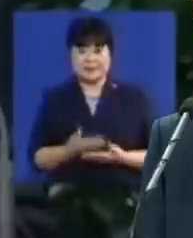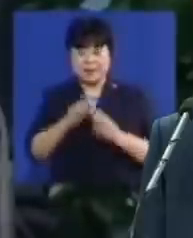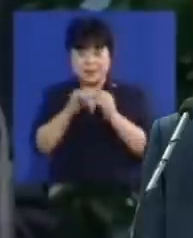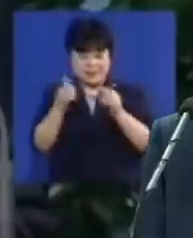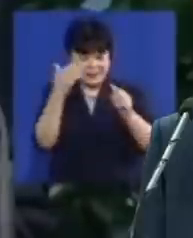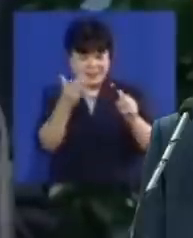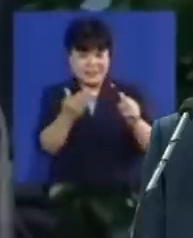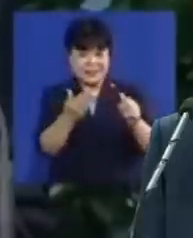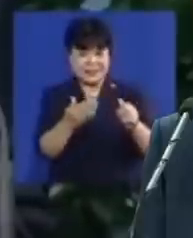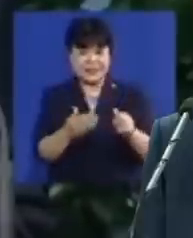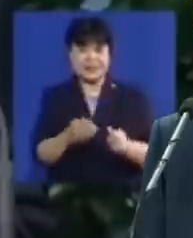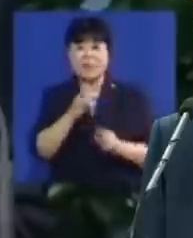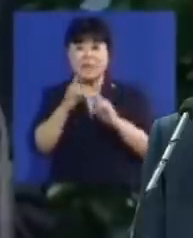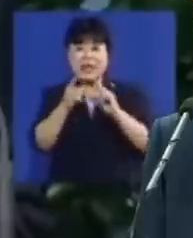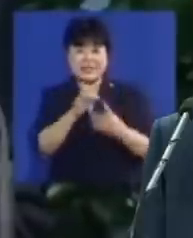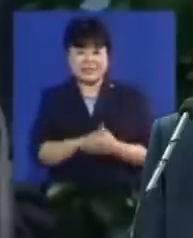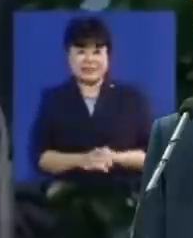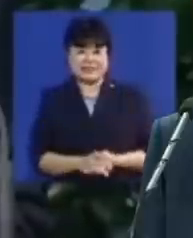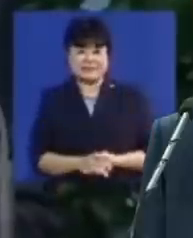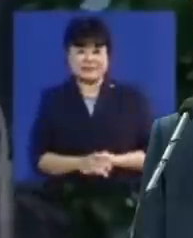백성들에게 전달하니 백성들이